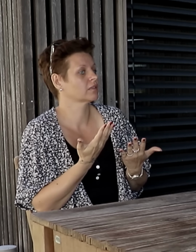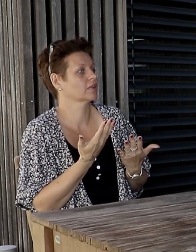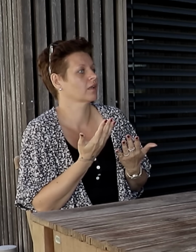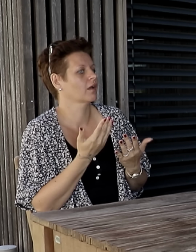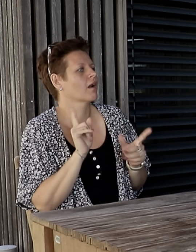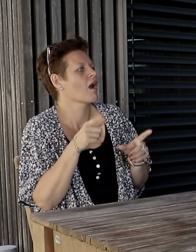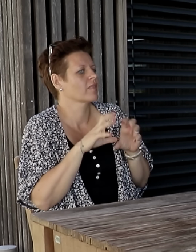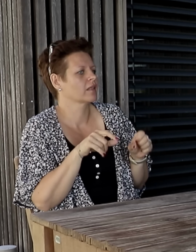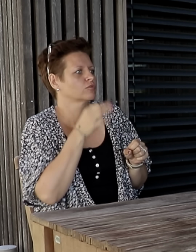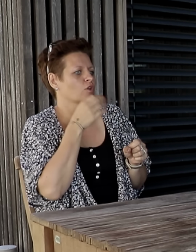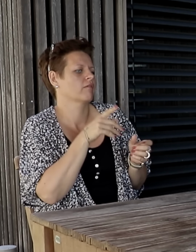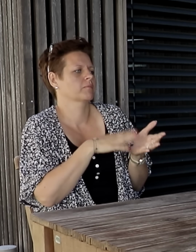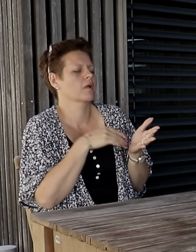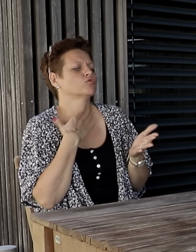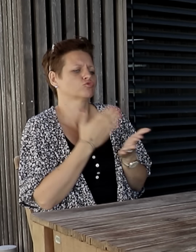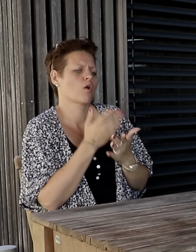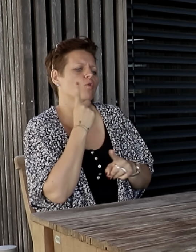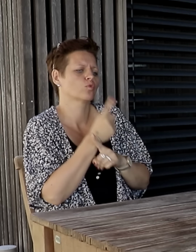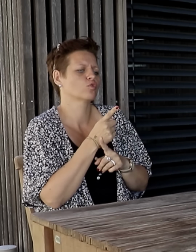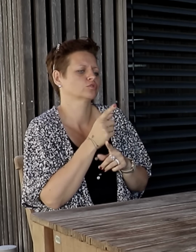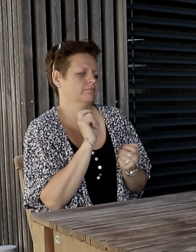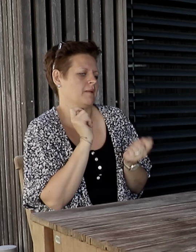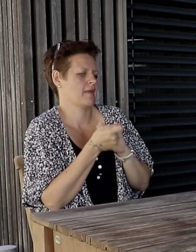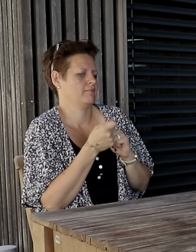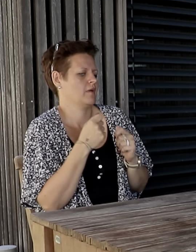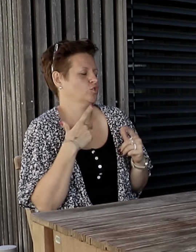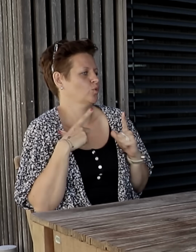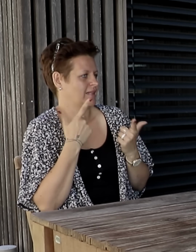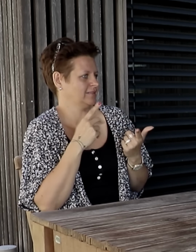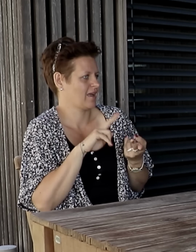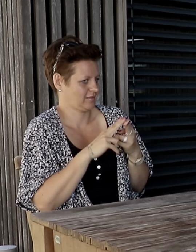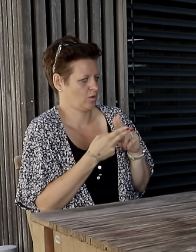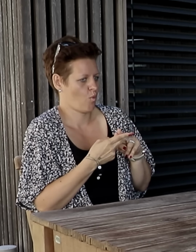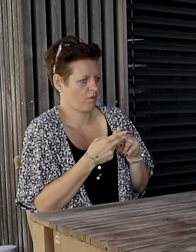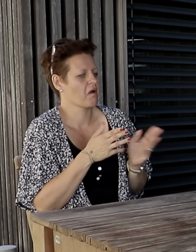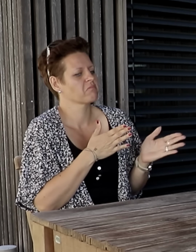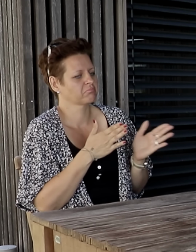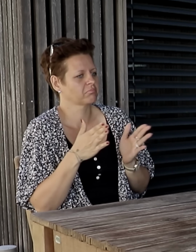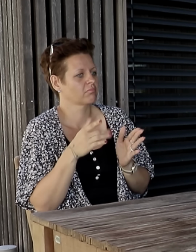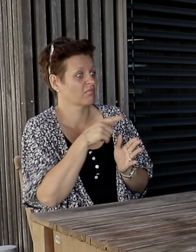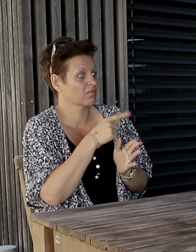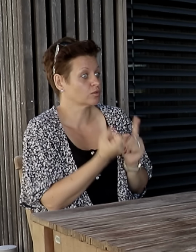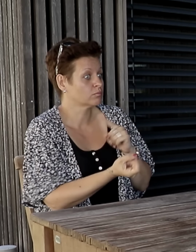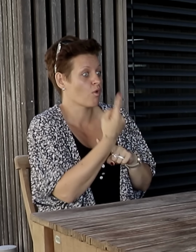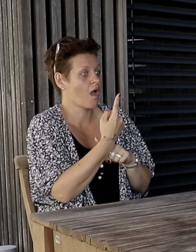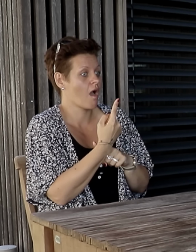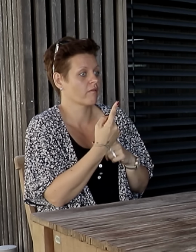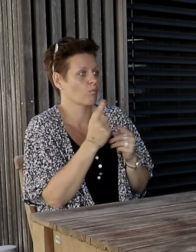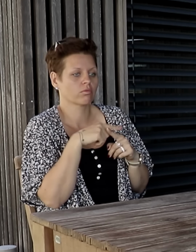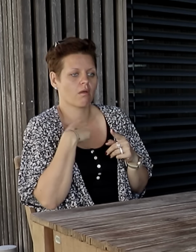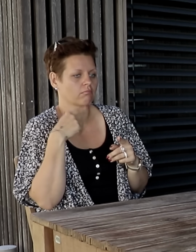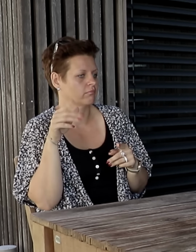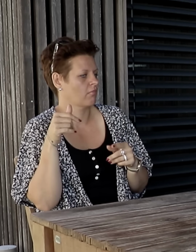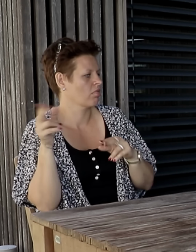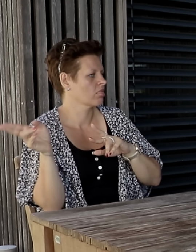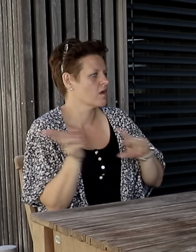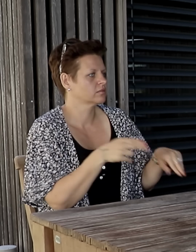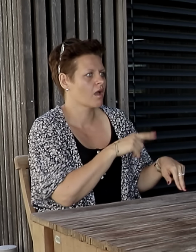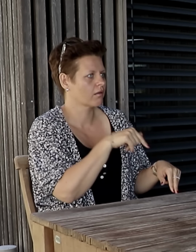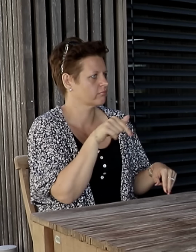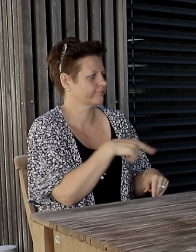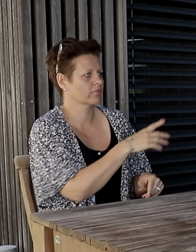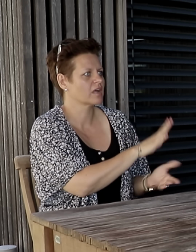morda tudi smrt v družini, kaj narediti v teh primerih? Ker hitro skrenemo z te začrtane poti in